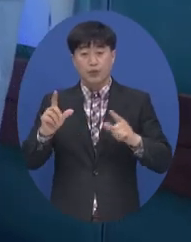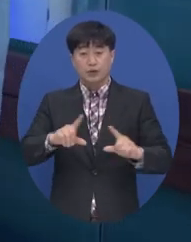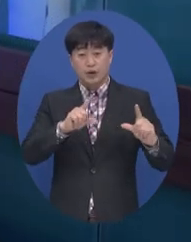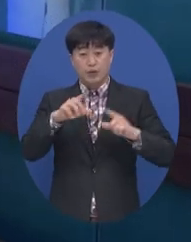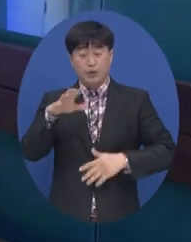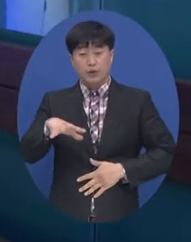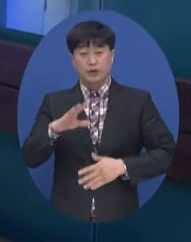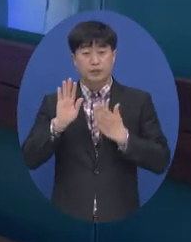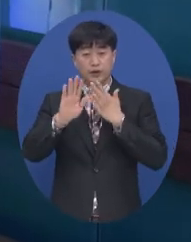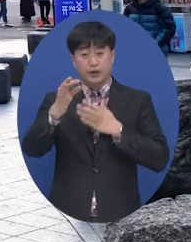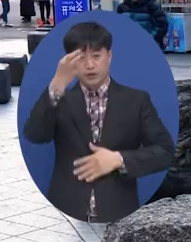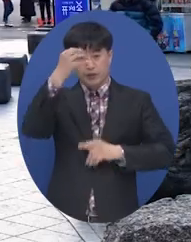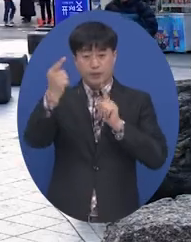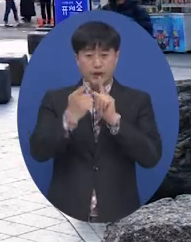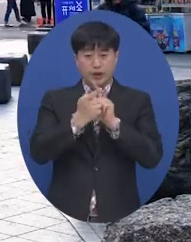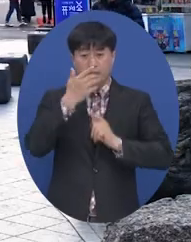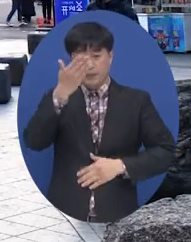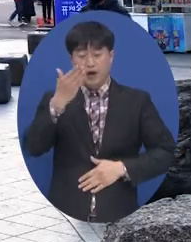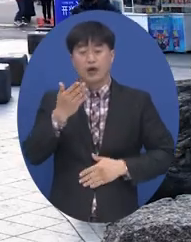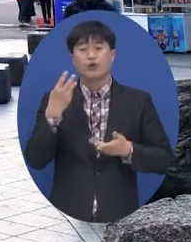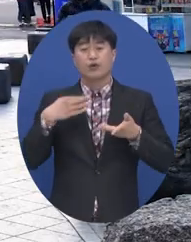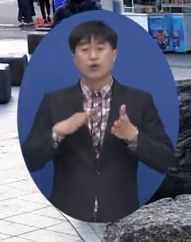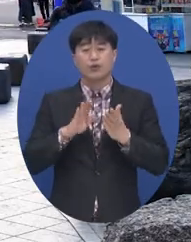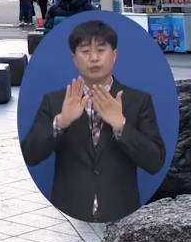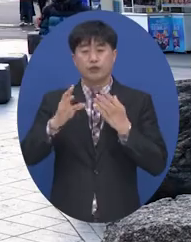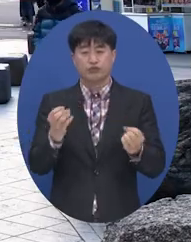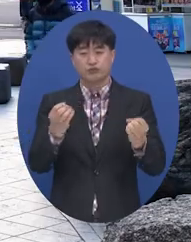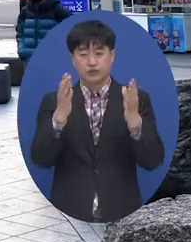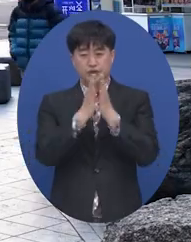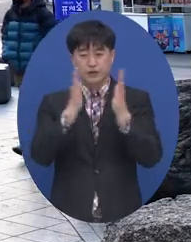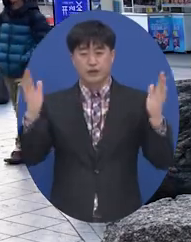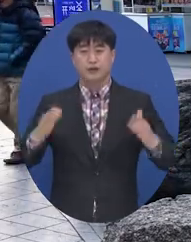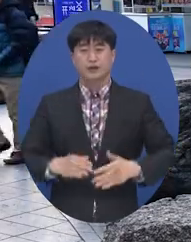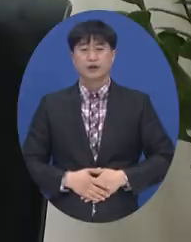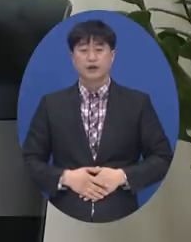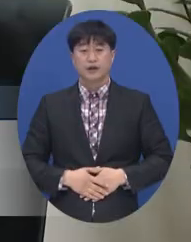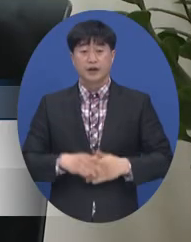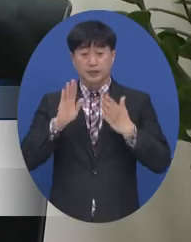일상생활에서 미래 기술을 만나볼 수 있는 경기도 퓨처쇼가 열렸습니다.